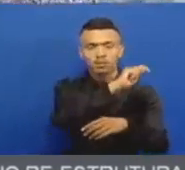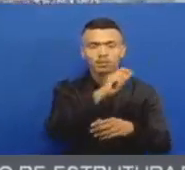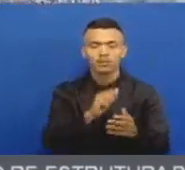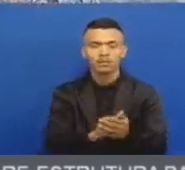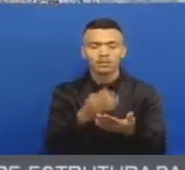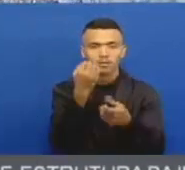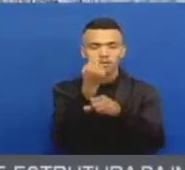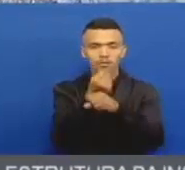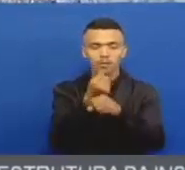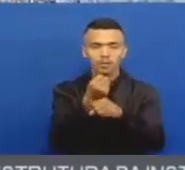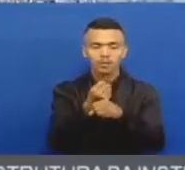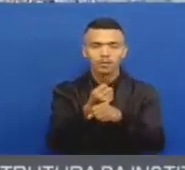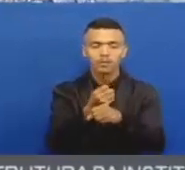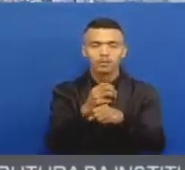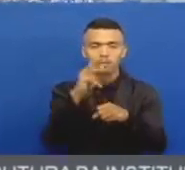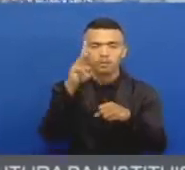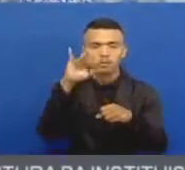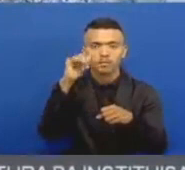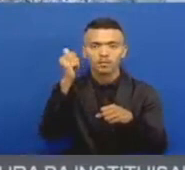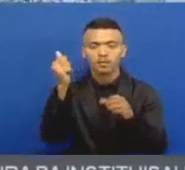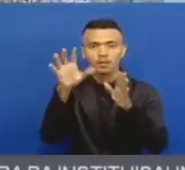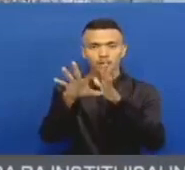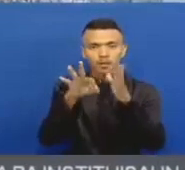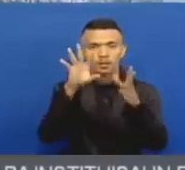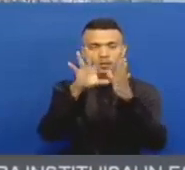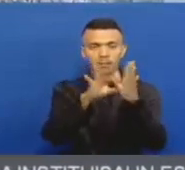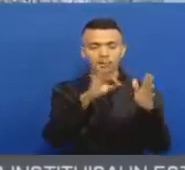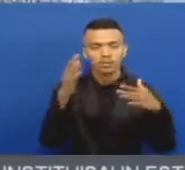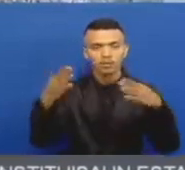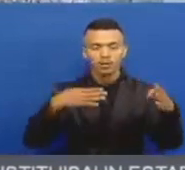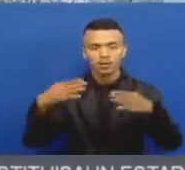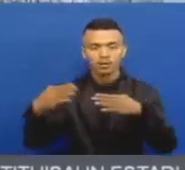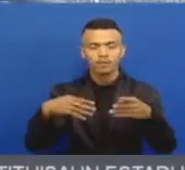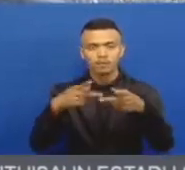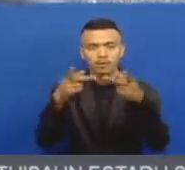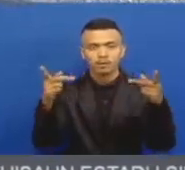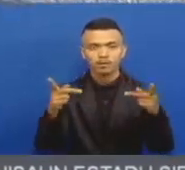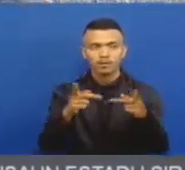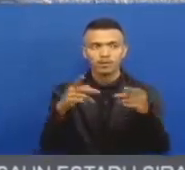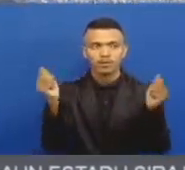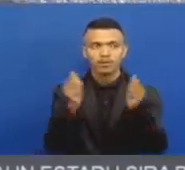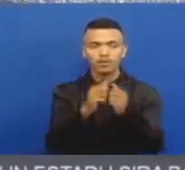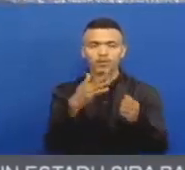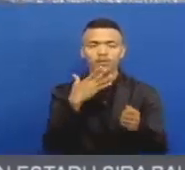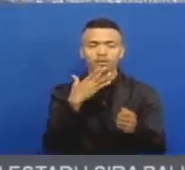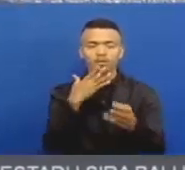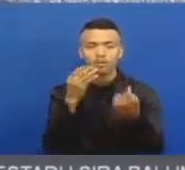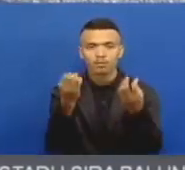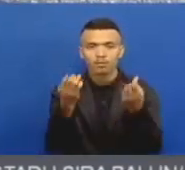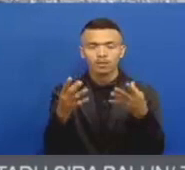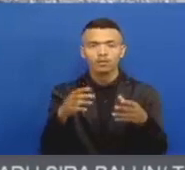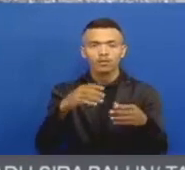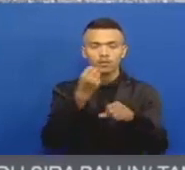fatok ne be do zamare Suarez de Jesus Ribeiro Hili no halibur i sakalaran ho kori soing oing fatok